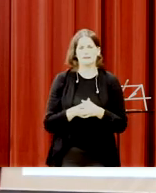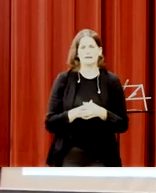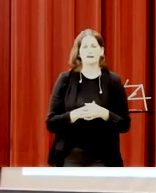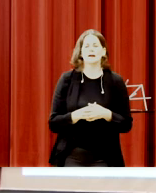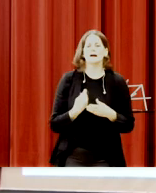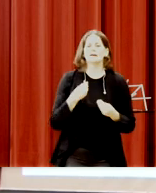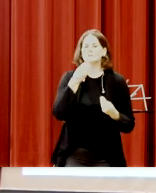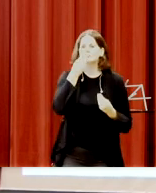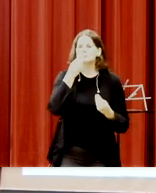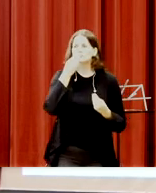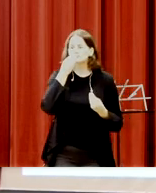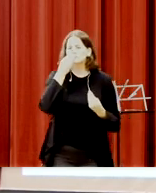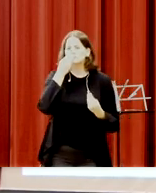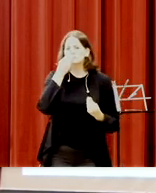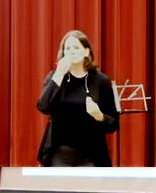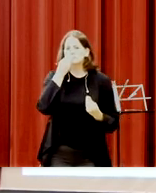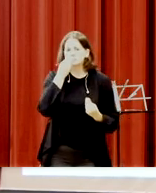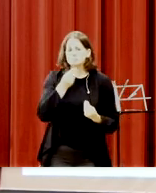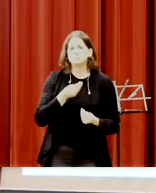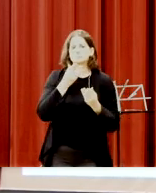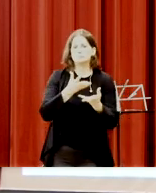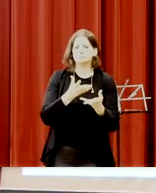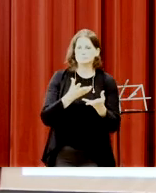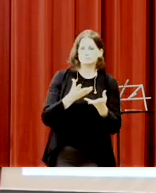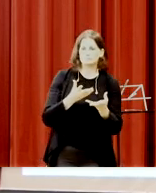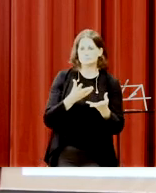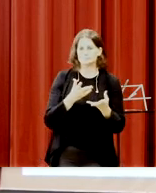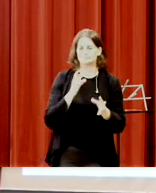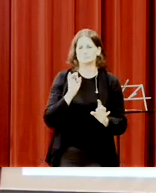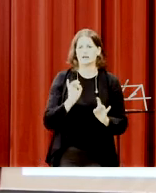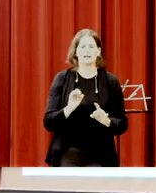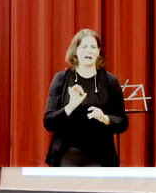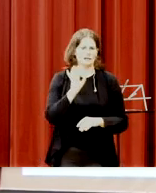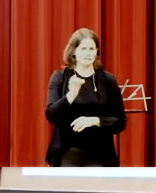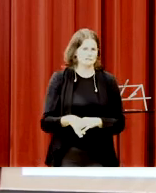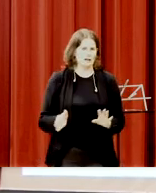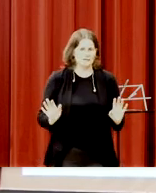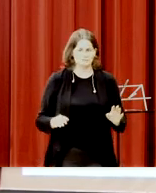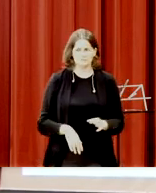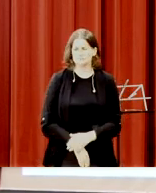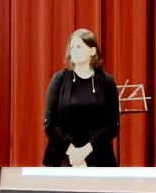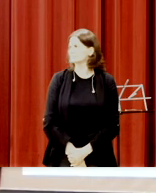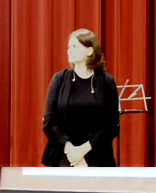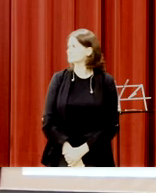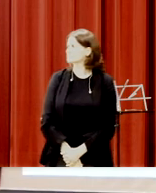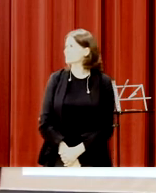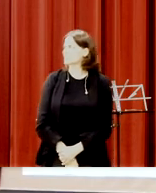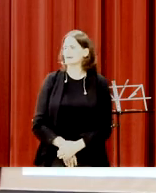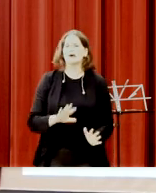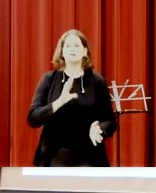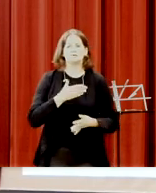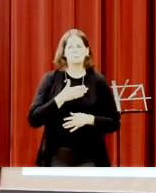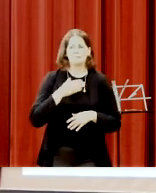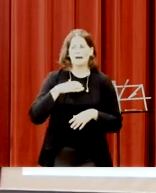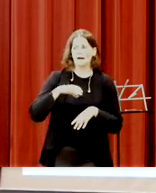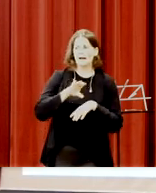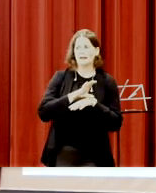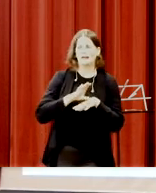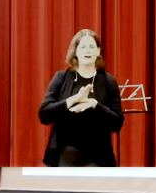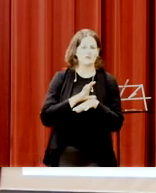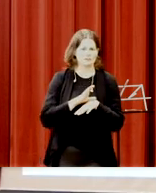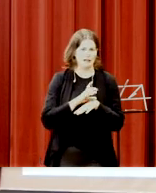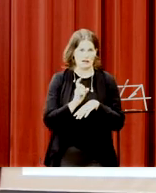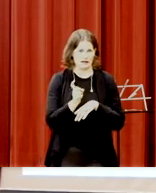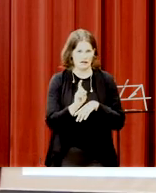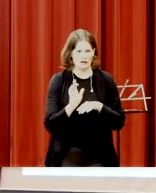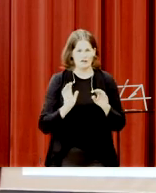Sorprèn a la consellera? No. Per què? Doncs perquè li vaig dir. Li vaig portar l'estudi que havia fet l'Ajuntament